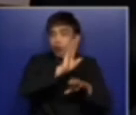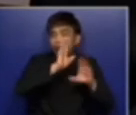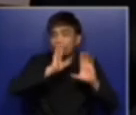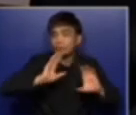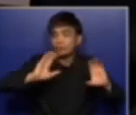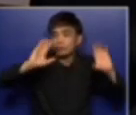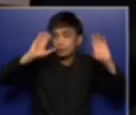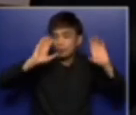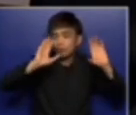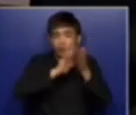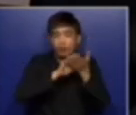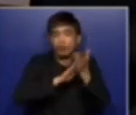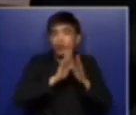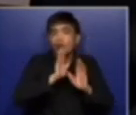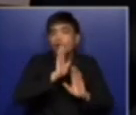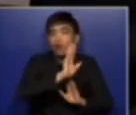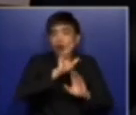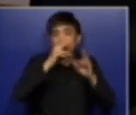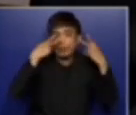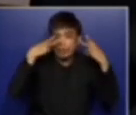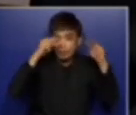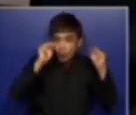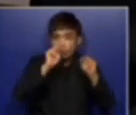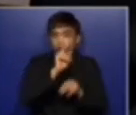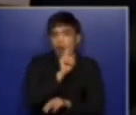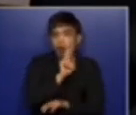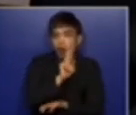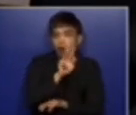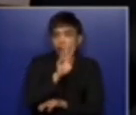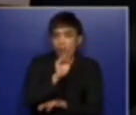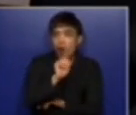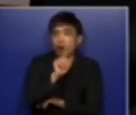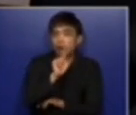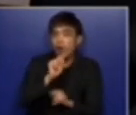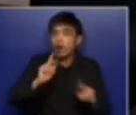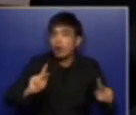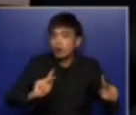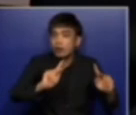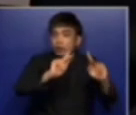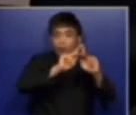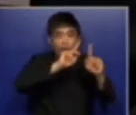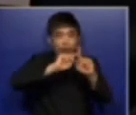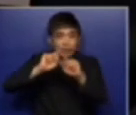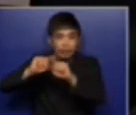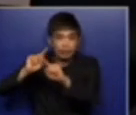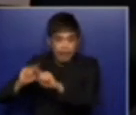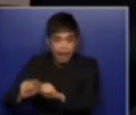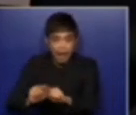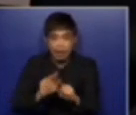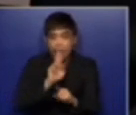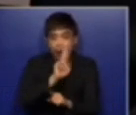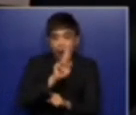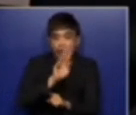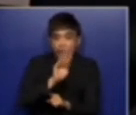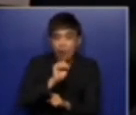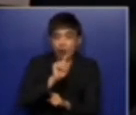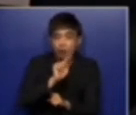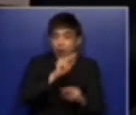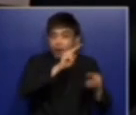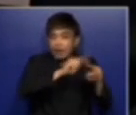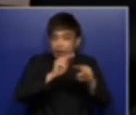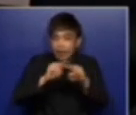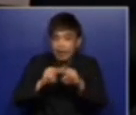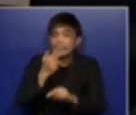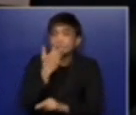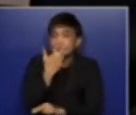นตรีและรัฐมนตรีทุกกระทรวงท่านรัฐมนตรีนั่งอยู่ที่นี่2คนนะคะ3คน